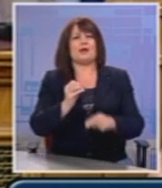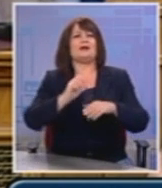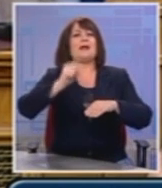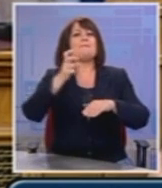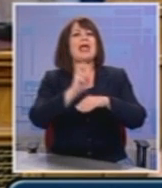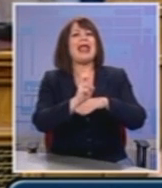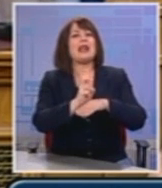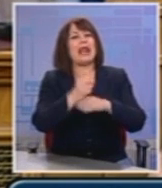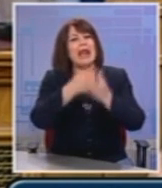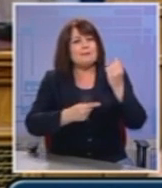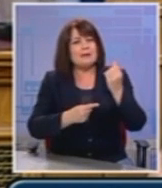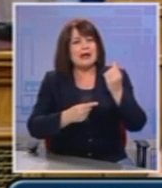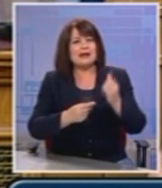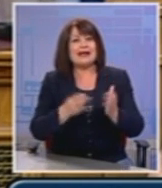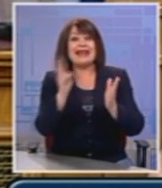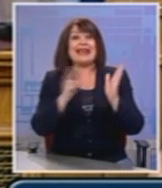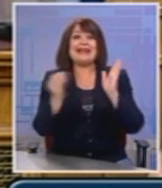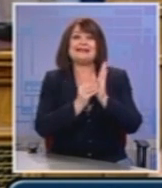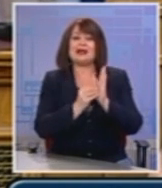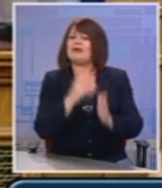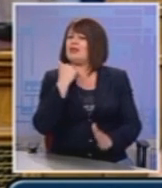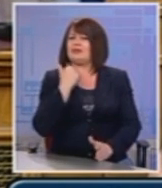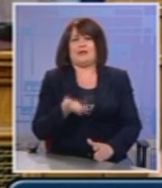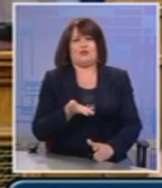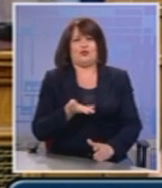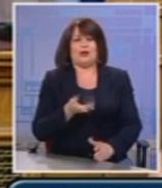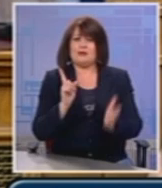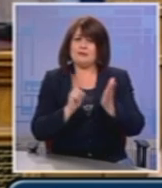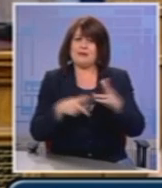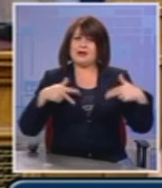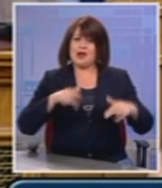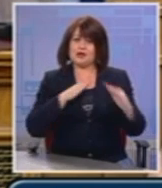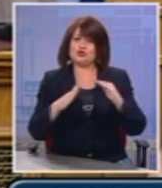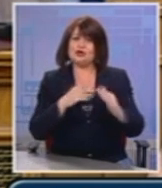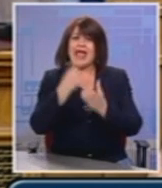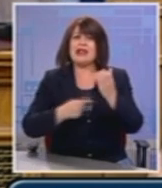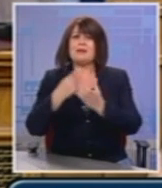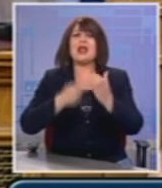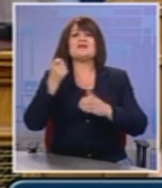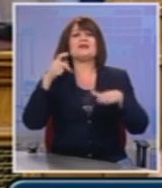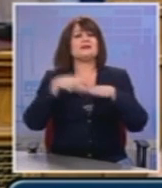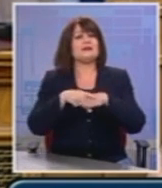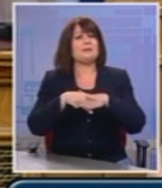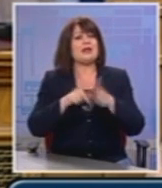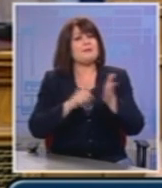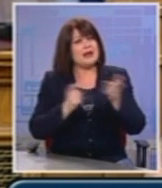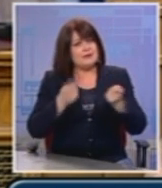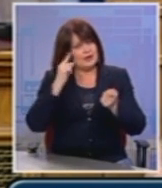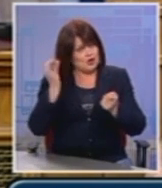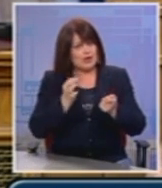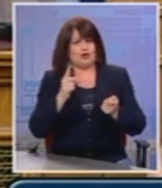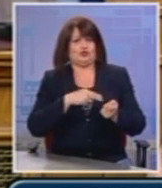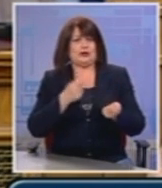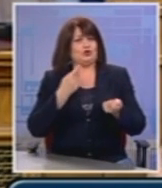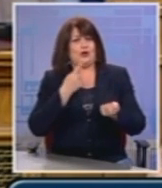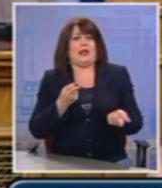δεν μπορεί να όπως λέει δεν μπορεί να μην υπάρχει μέριμνα του κράτους για τα ελλείματα των ασφαλιστικών ταμείων και πολύ ορθά